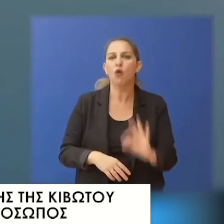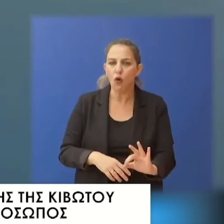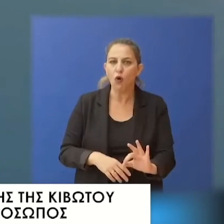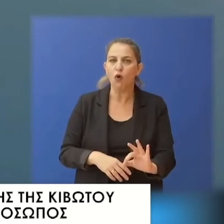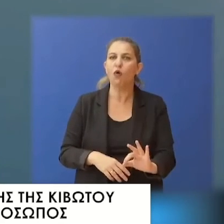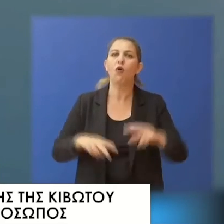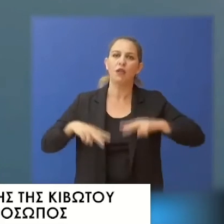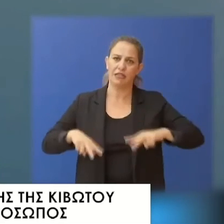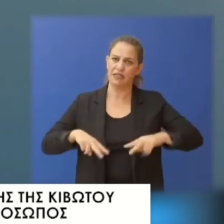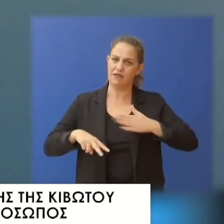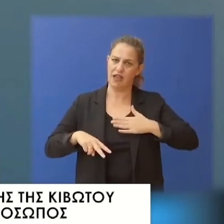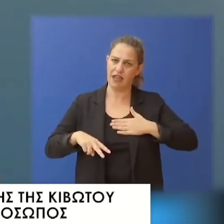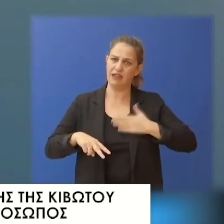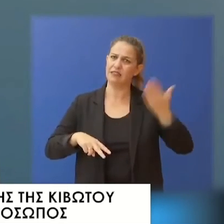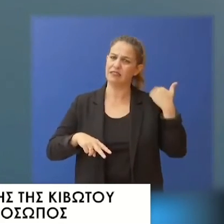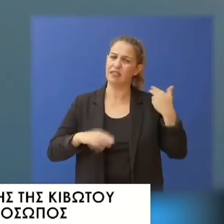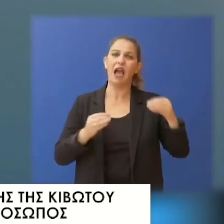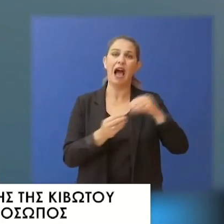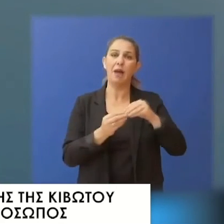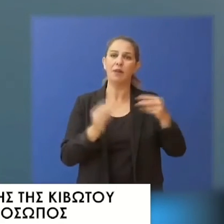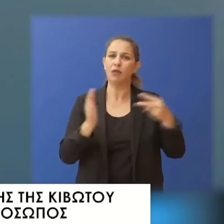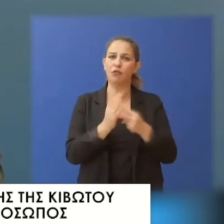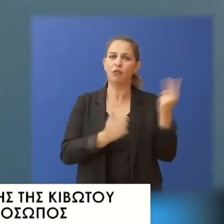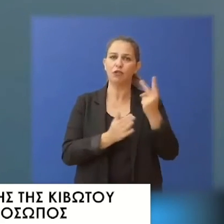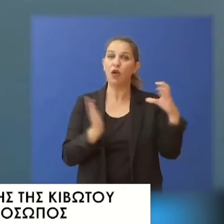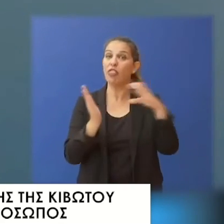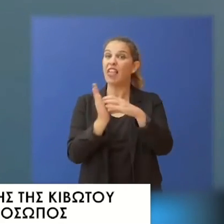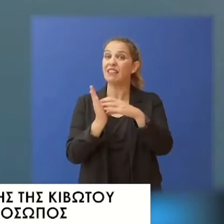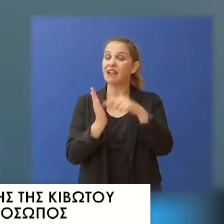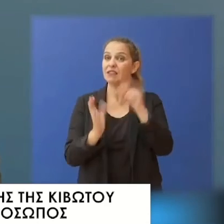που ψήφισε η κυβέρνησή μας τον περασμένο Απρίλιο, τον Απρίλιο του 2022.